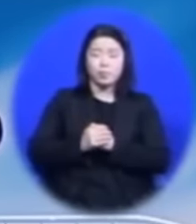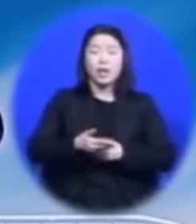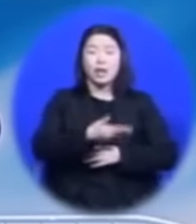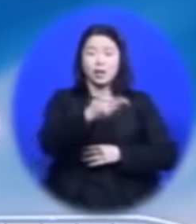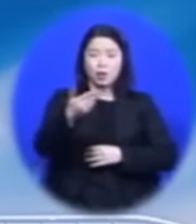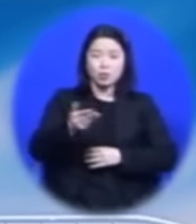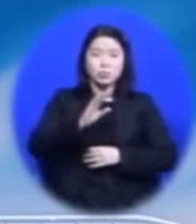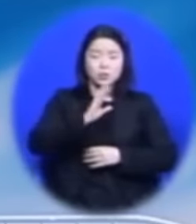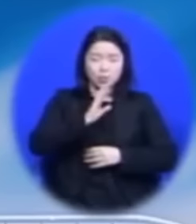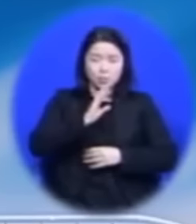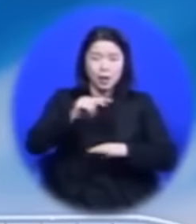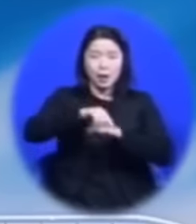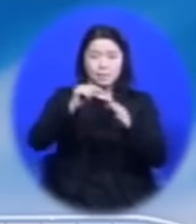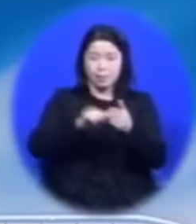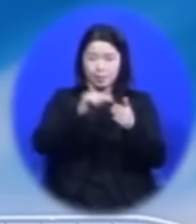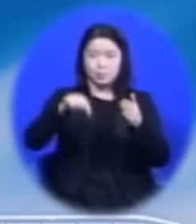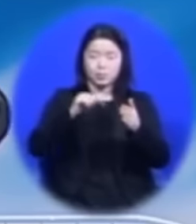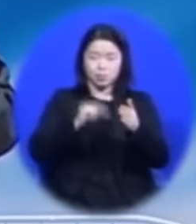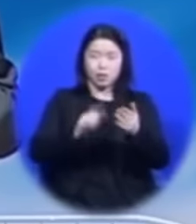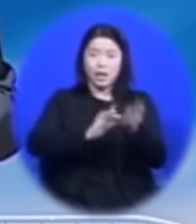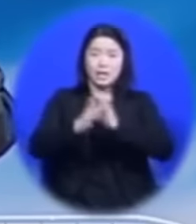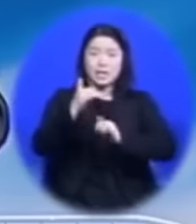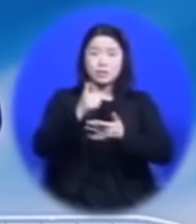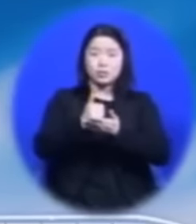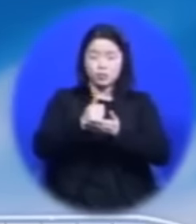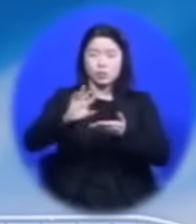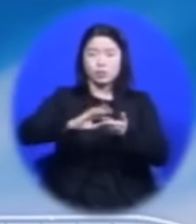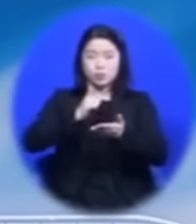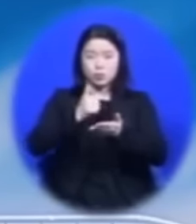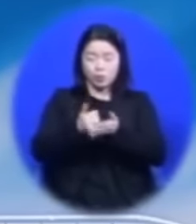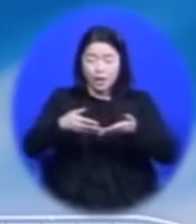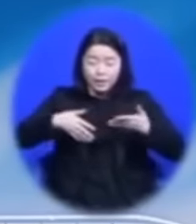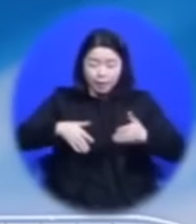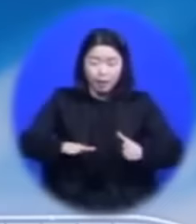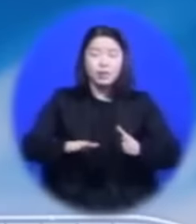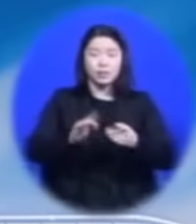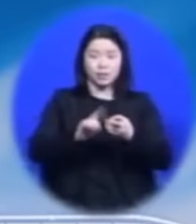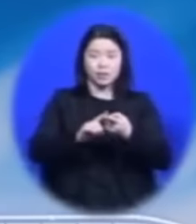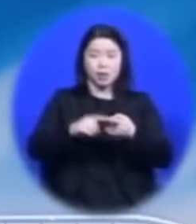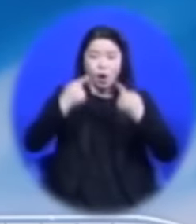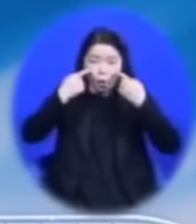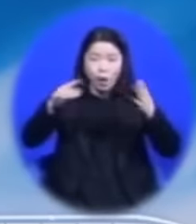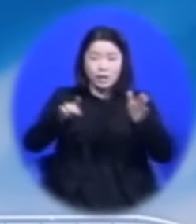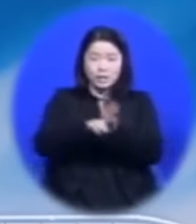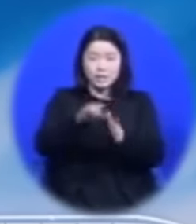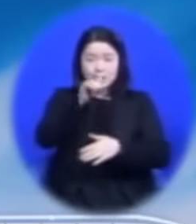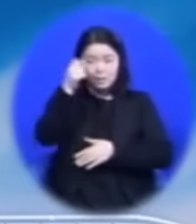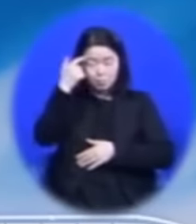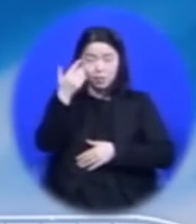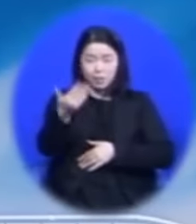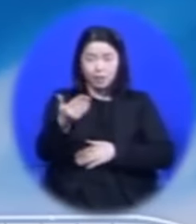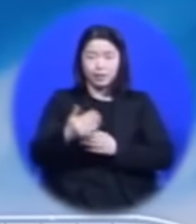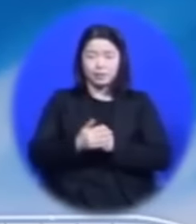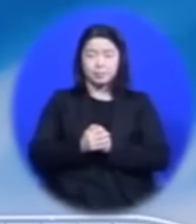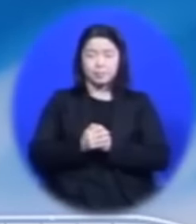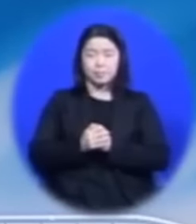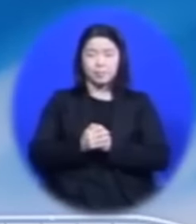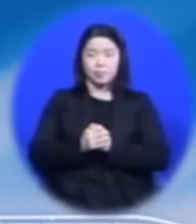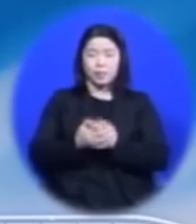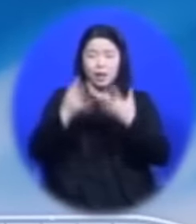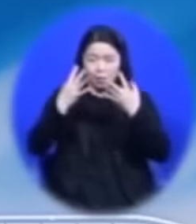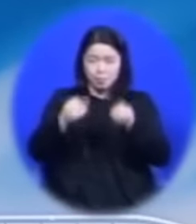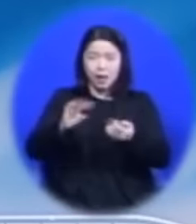여러분은 정말 여러분의 마음에 예수 그리스도가 태어나셨다는 확신이 있으십니까?